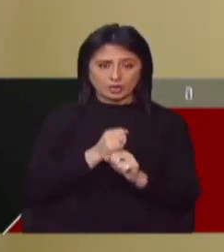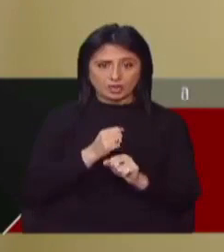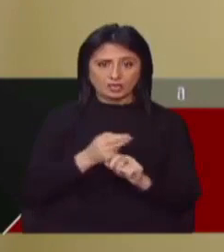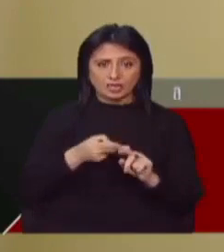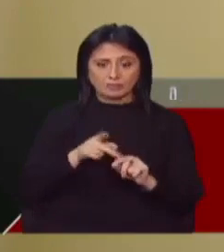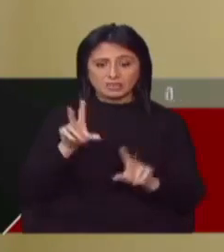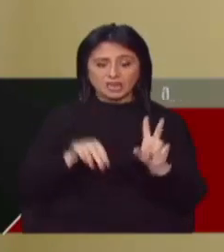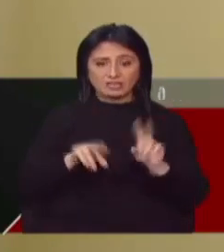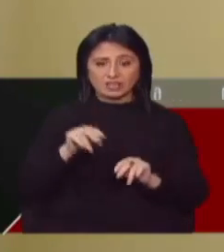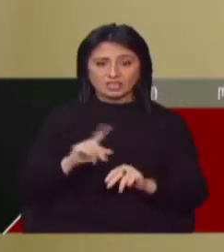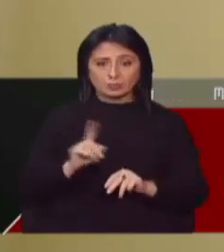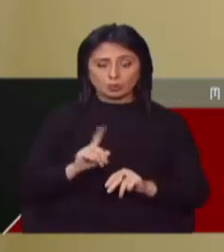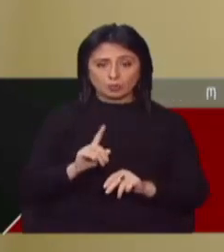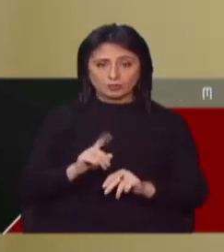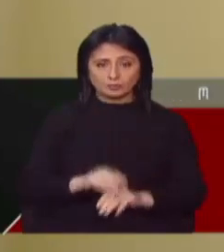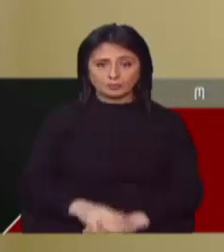esi miscatualistine bitrom,